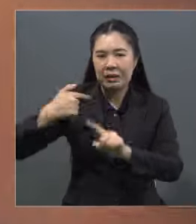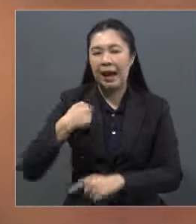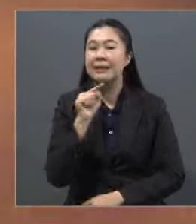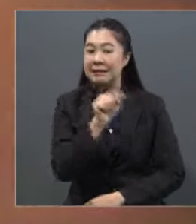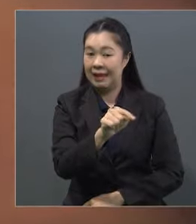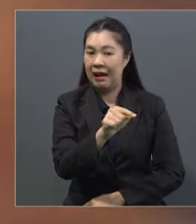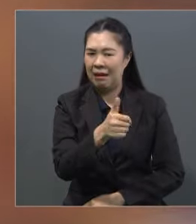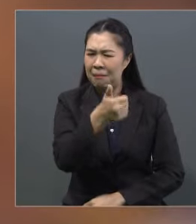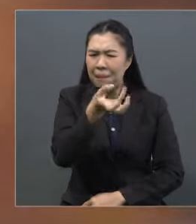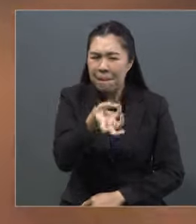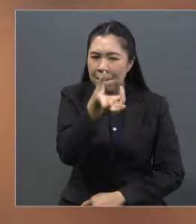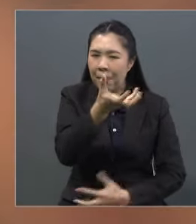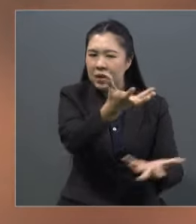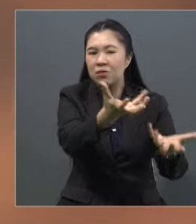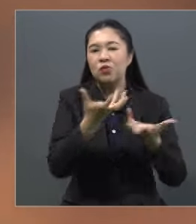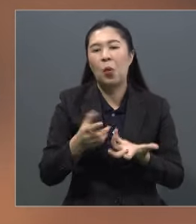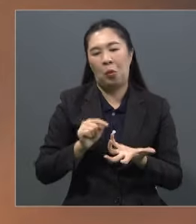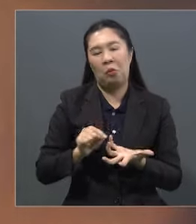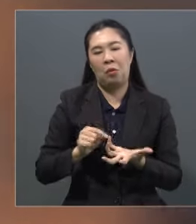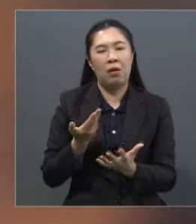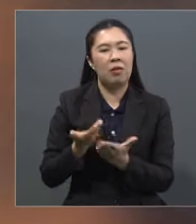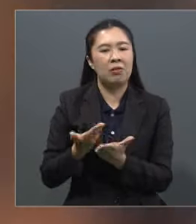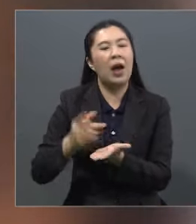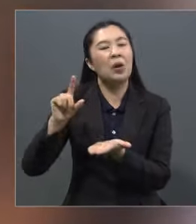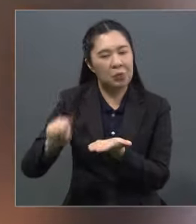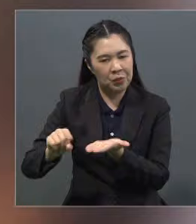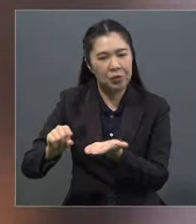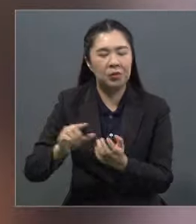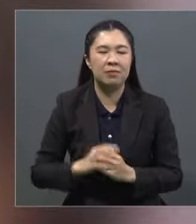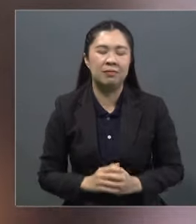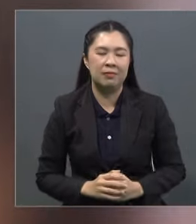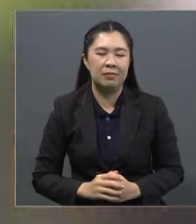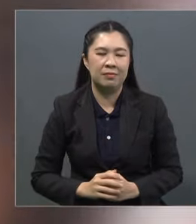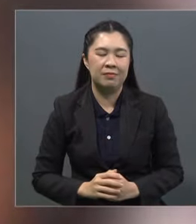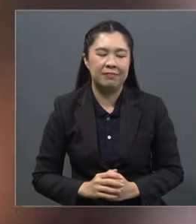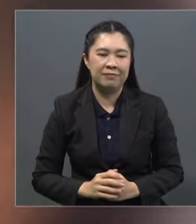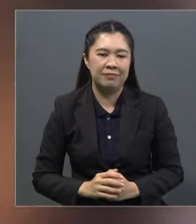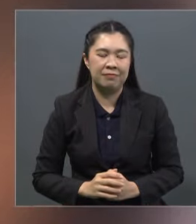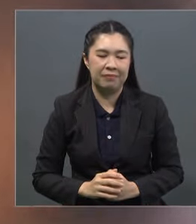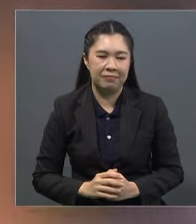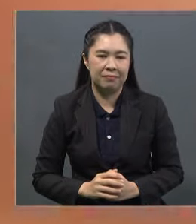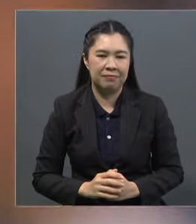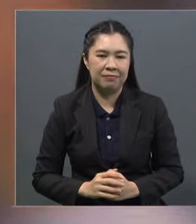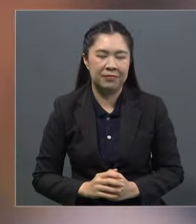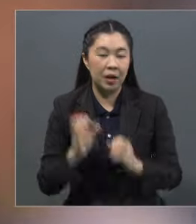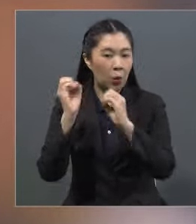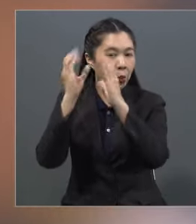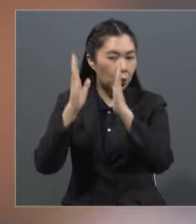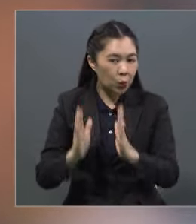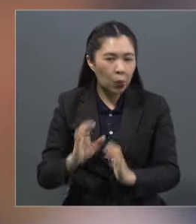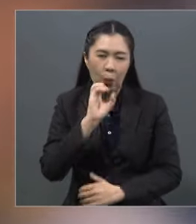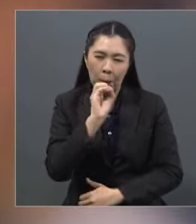เองจ่ายตังค์ไปและที่สำคัญราคาปัจจุบันมันไม่แพงนะคะอีกหนึ่งประเด็นนะคะที่ทางคุณครูสุวิมลบอกก็